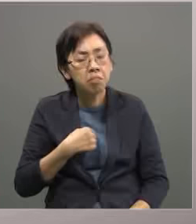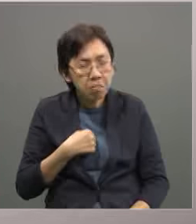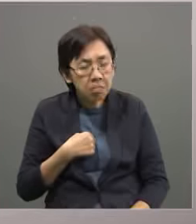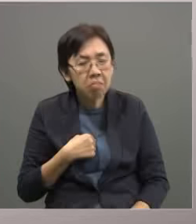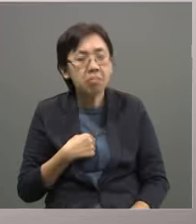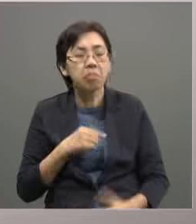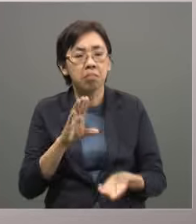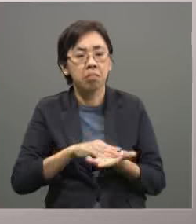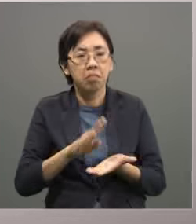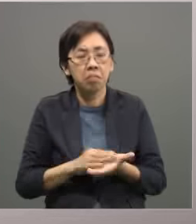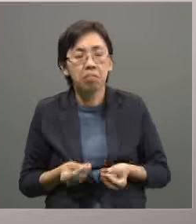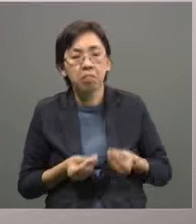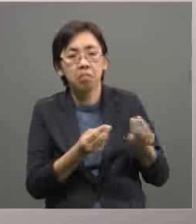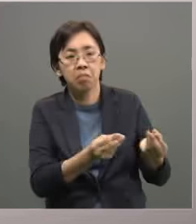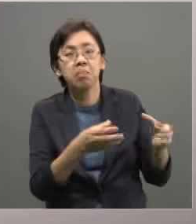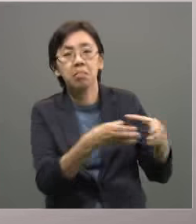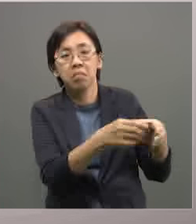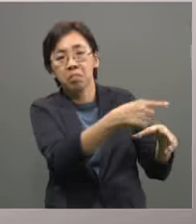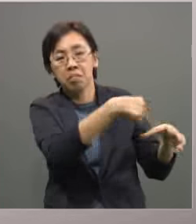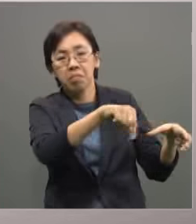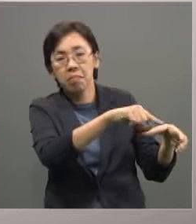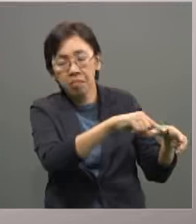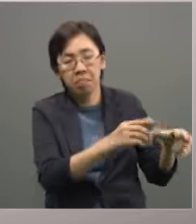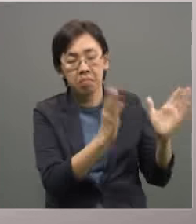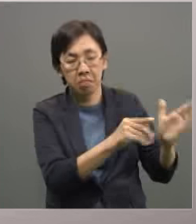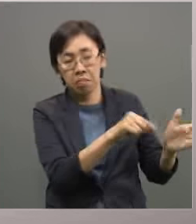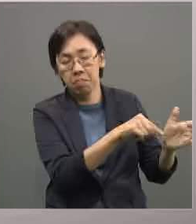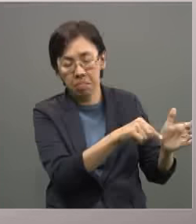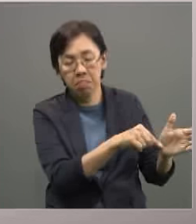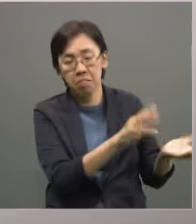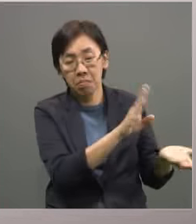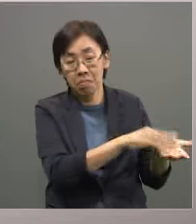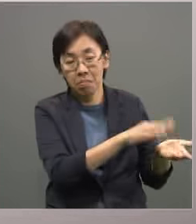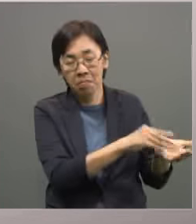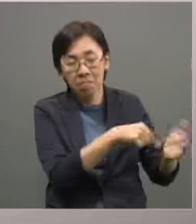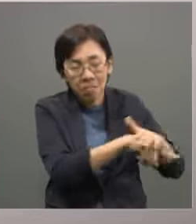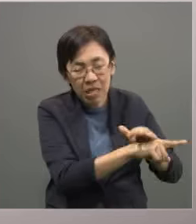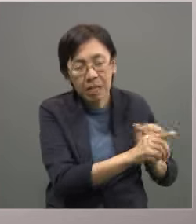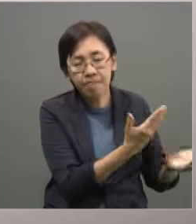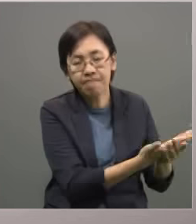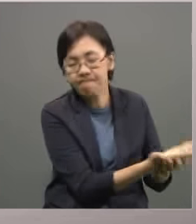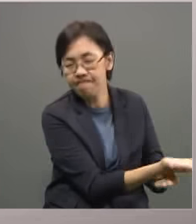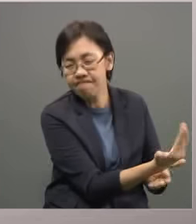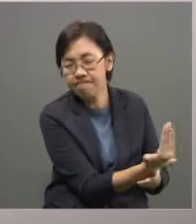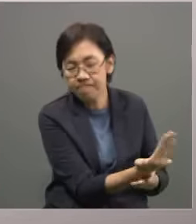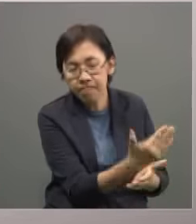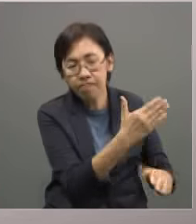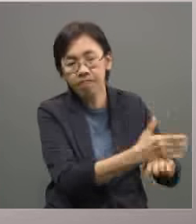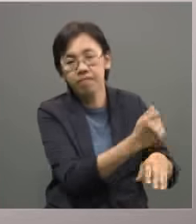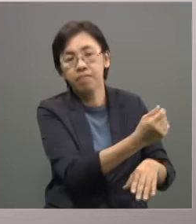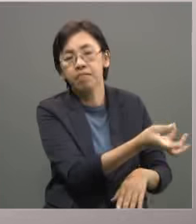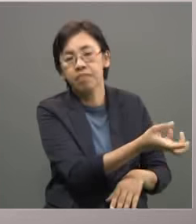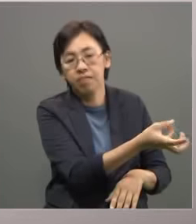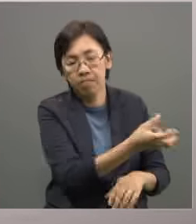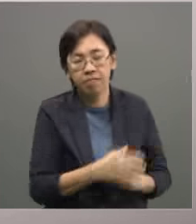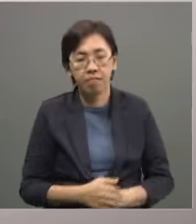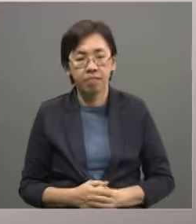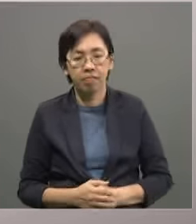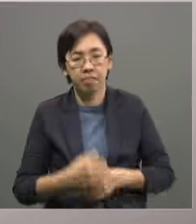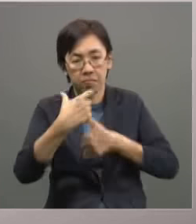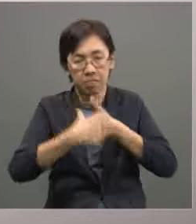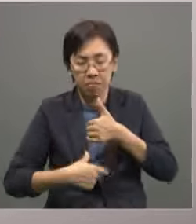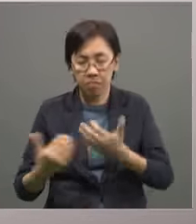นที่ส่งข้อมูลให้กับกลุ่มผู้ต้องหาทำให้กลุ่มผู้ต้องหาเนี่ยใช้ข้อมูลไปเรียกตบทรัพย์จากอธิบดีกรมการข้าวเจ้าตัวเ